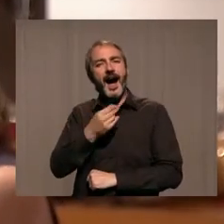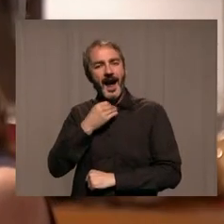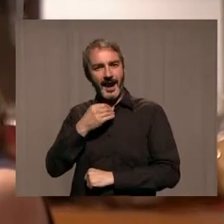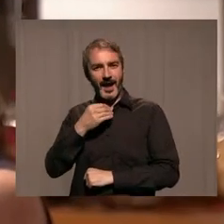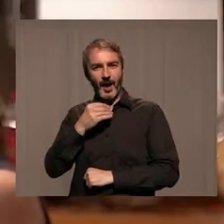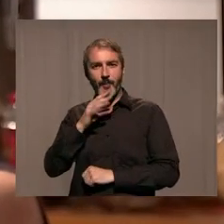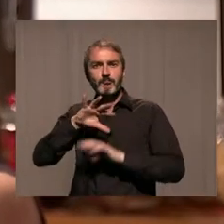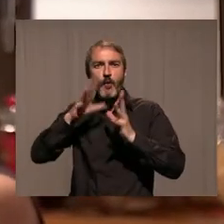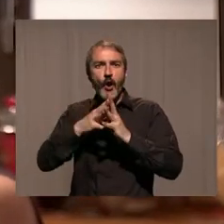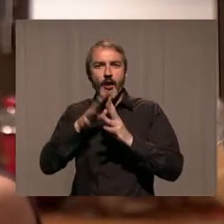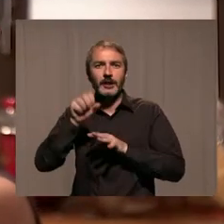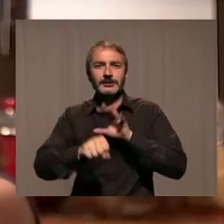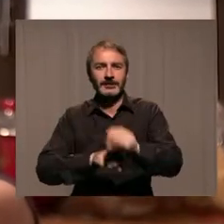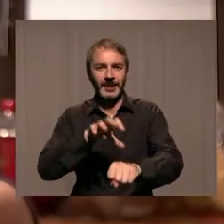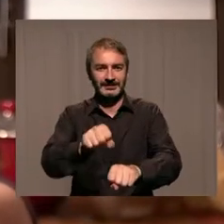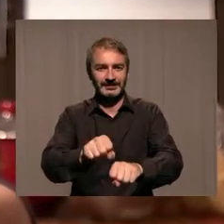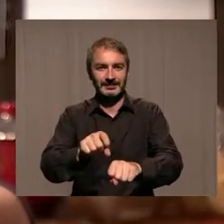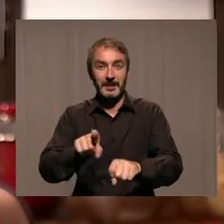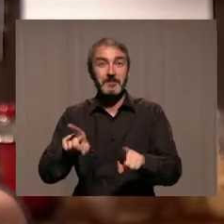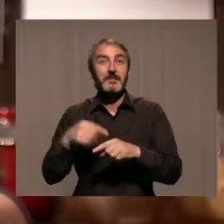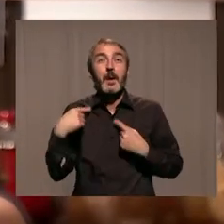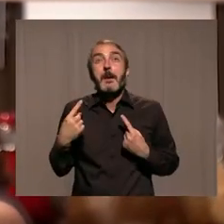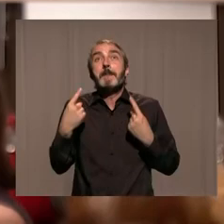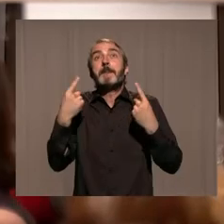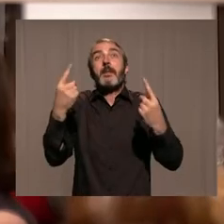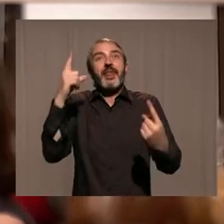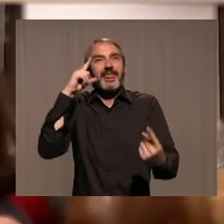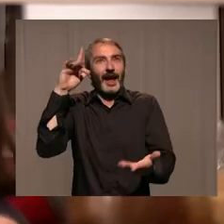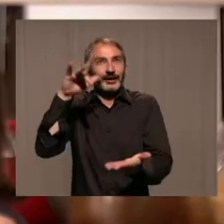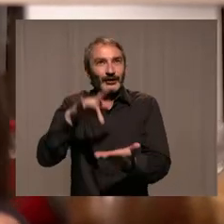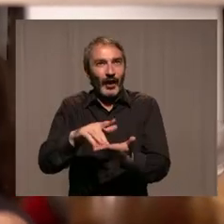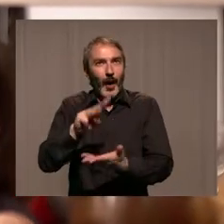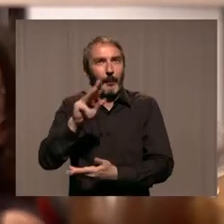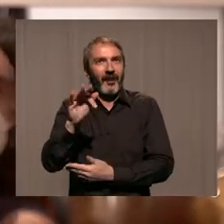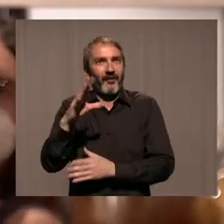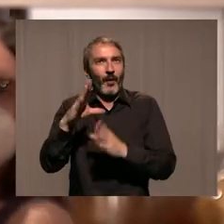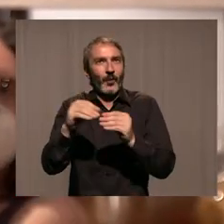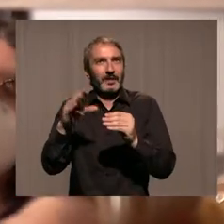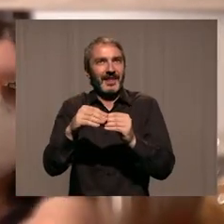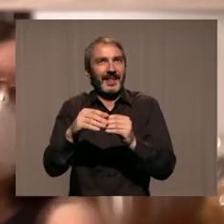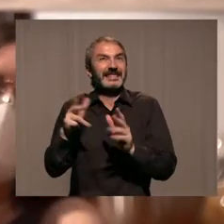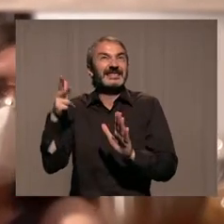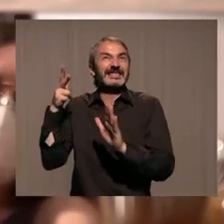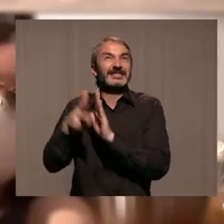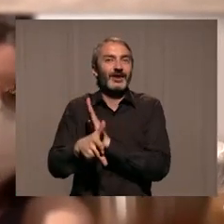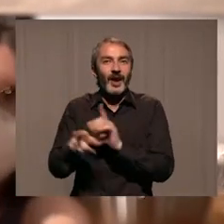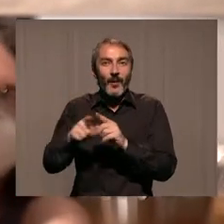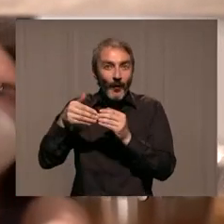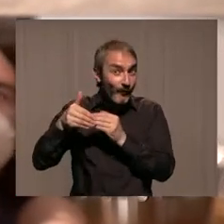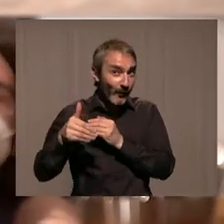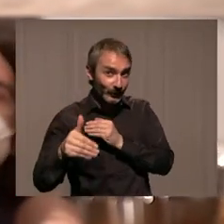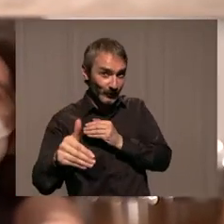món. Avui que aquell primer dia la UPF ja és història, encareu el vostre